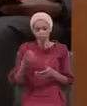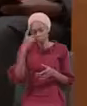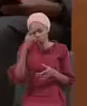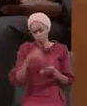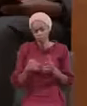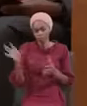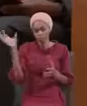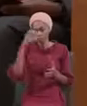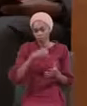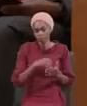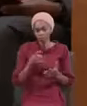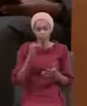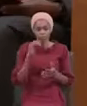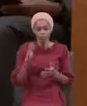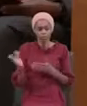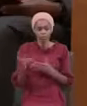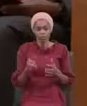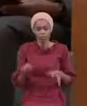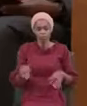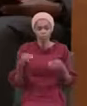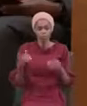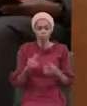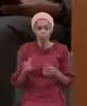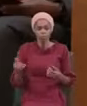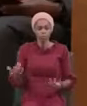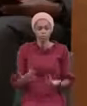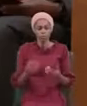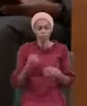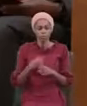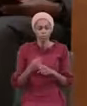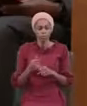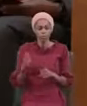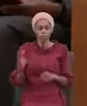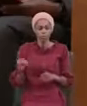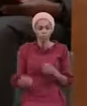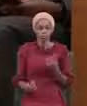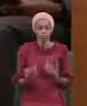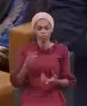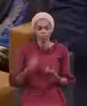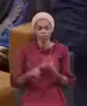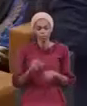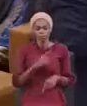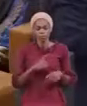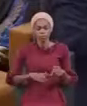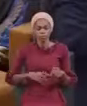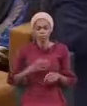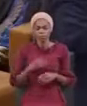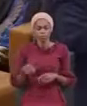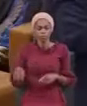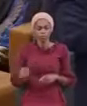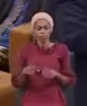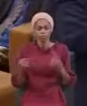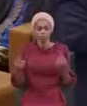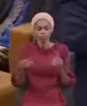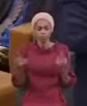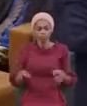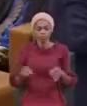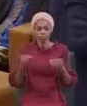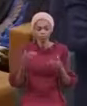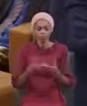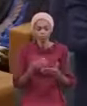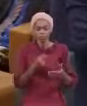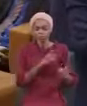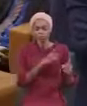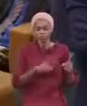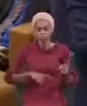et il leur sera pardonné car ils ont péché involontairement et ils ont apporté leur offrande un